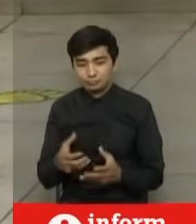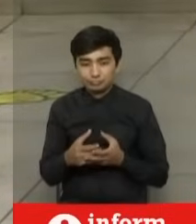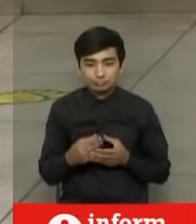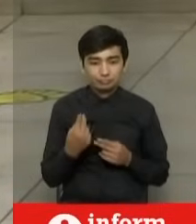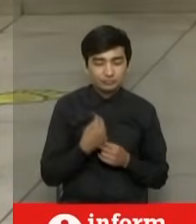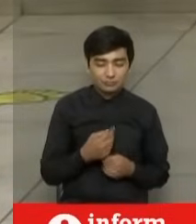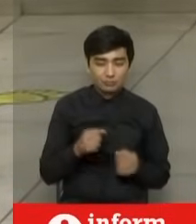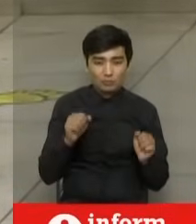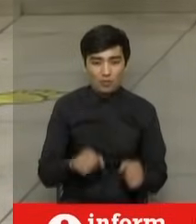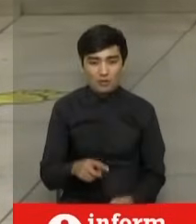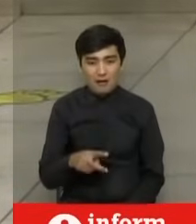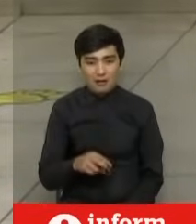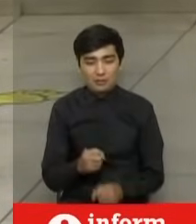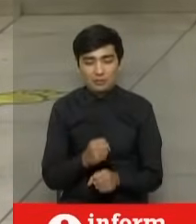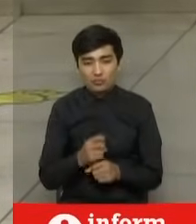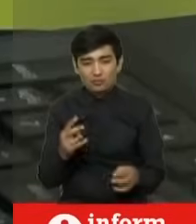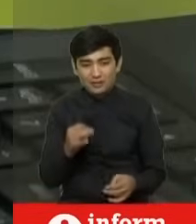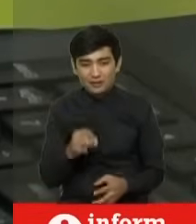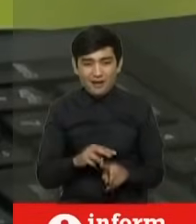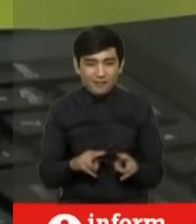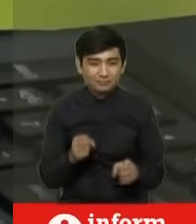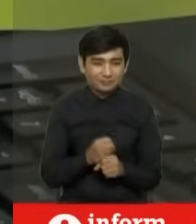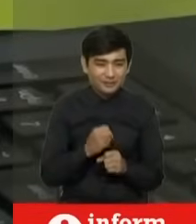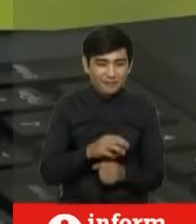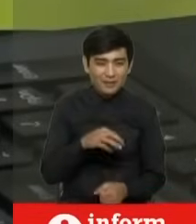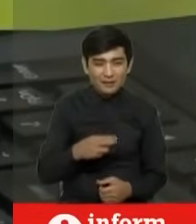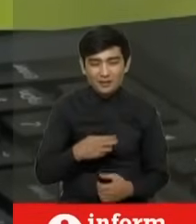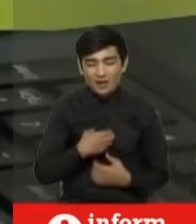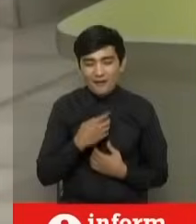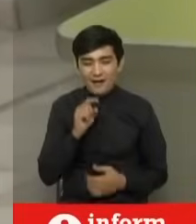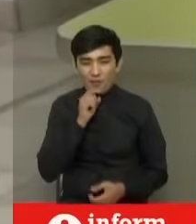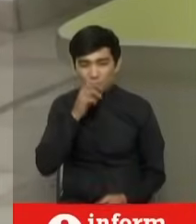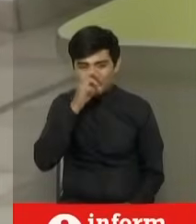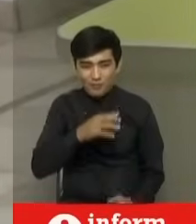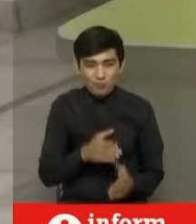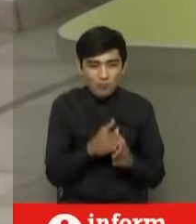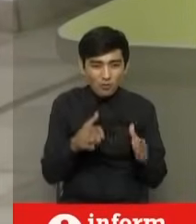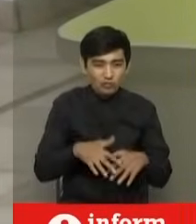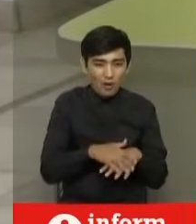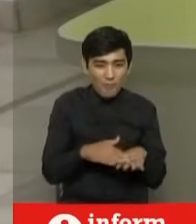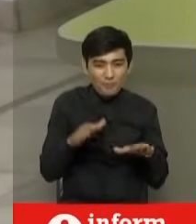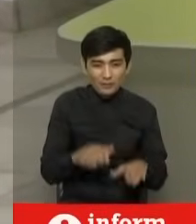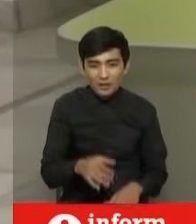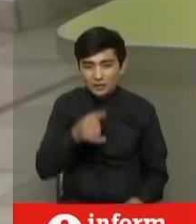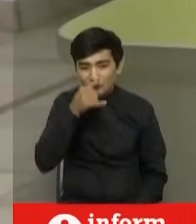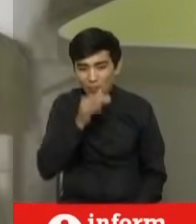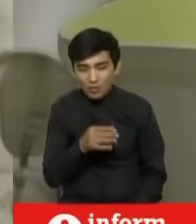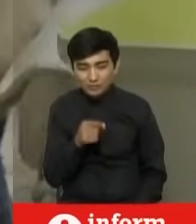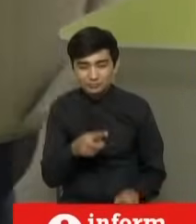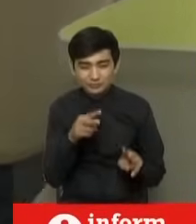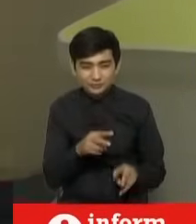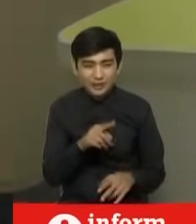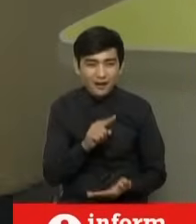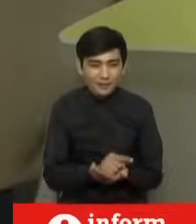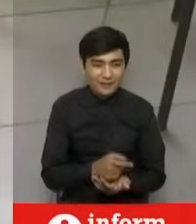считают такую систему страхования наиболее приемлемой. По их мнению, экономика страны с таким большим населением не может пока взять эту